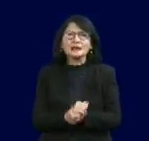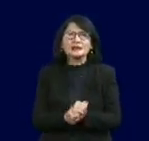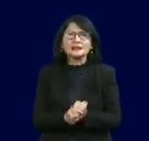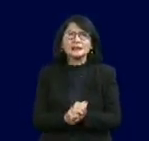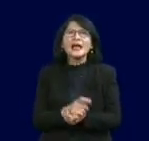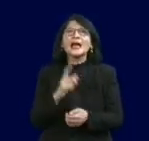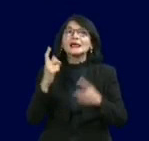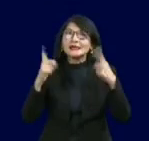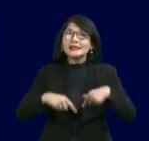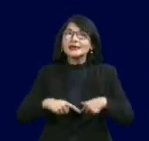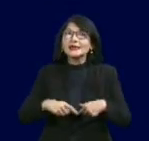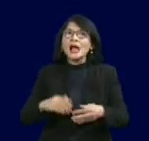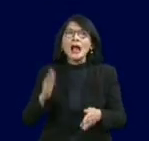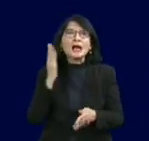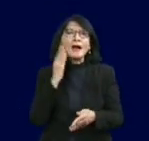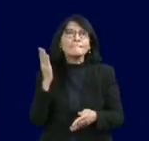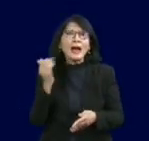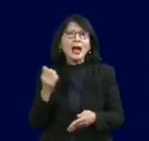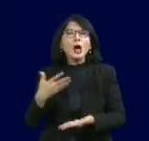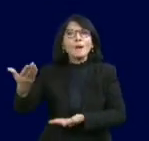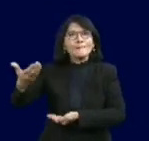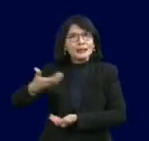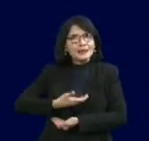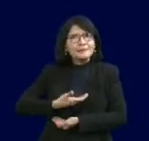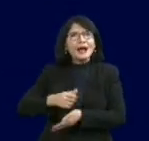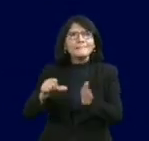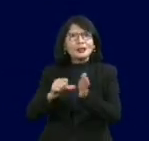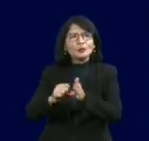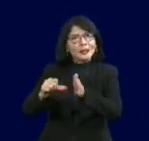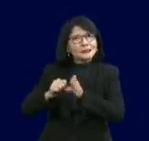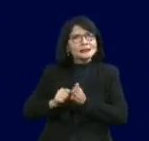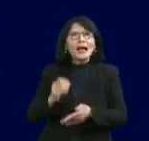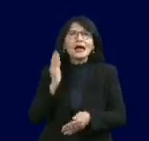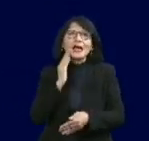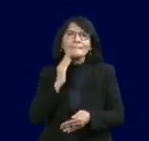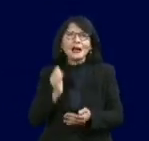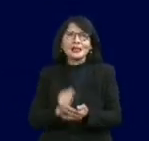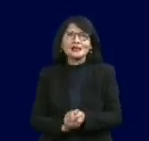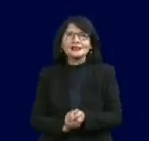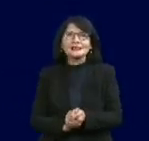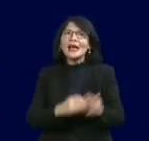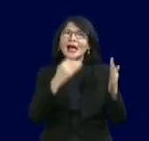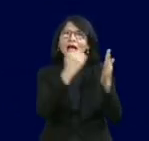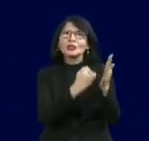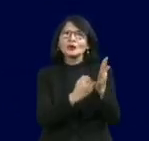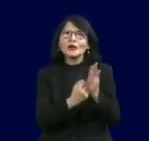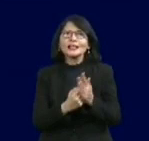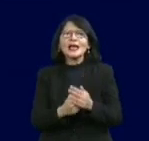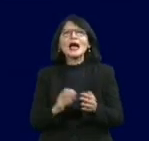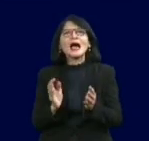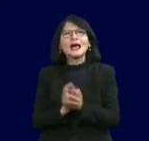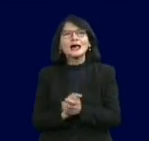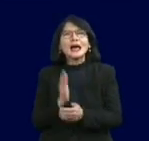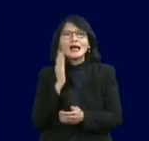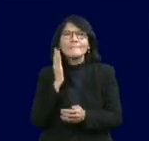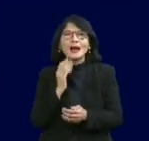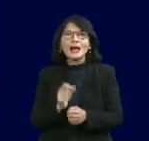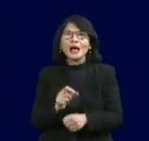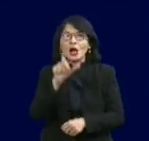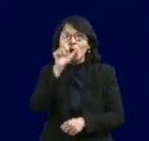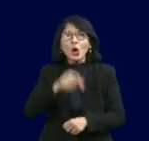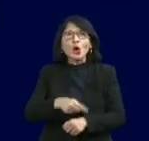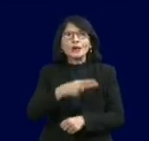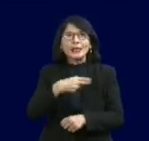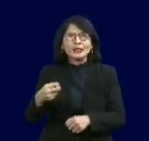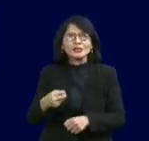sehingga memudahkan para penerima untuk mendapatkannya. Kriterianya sangat sederhana, warga negara Indonesia